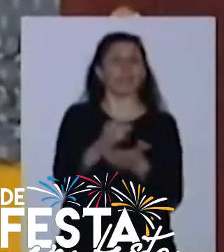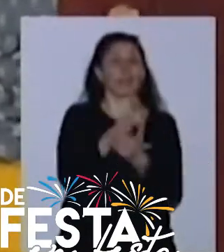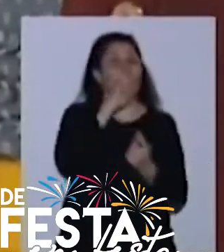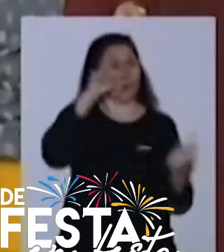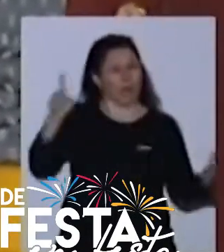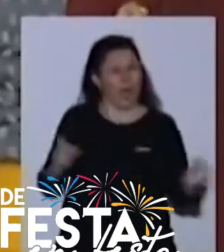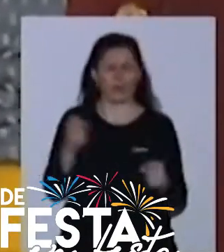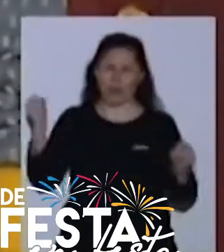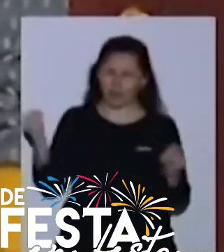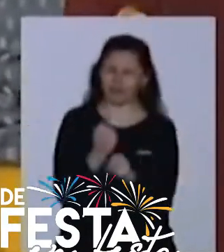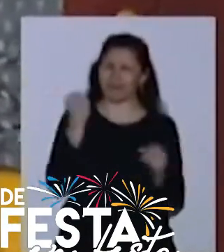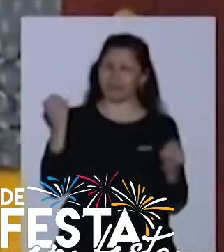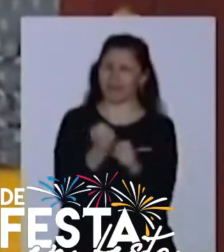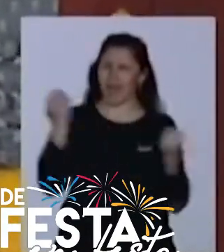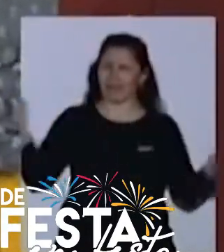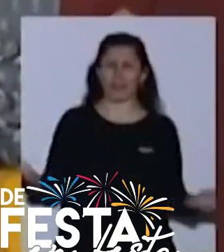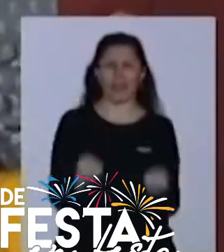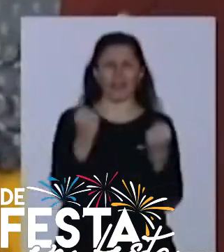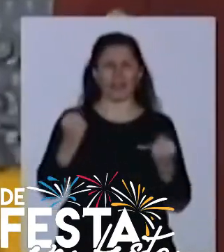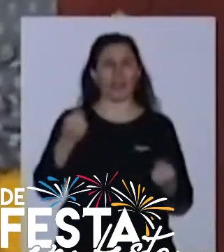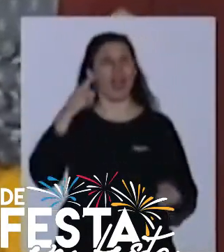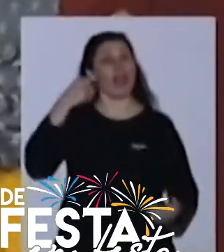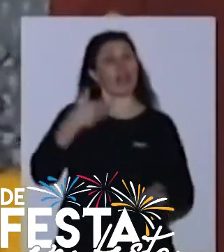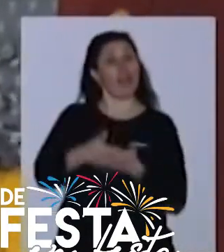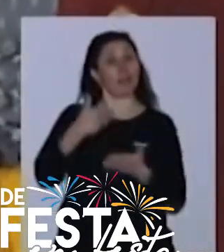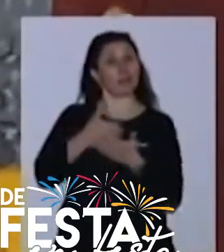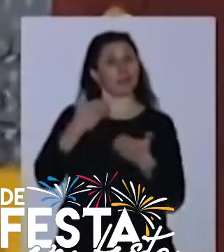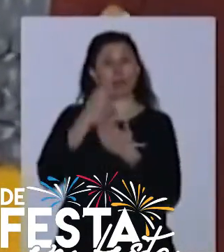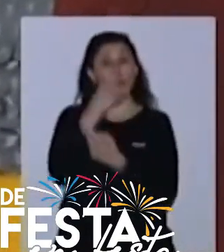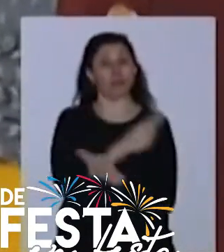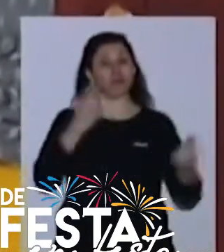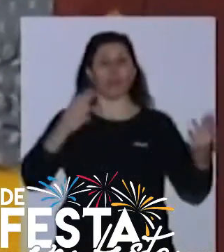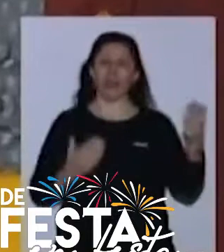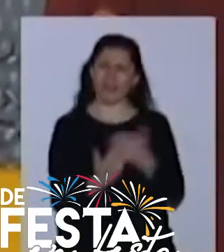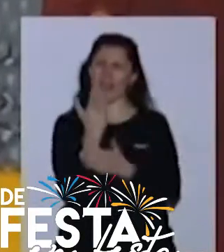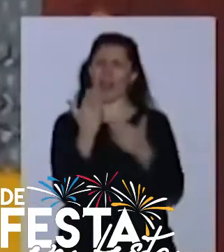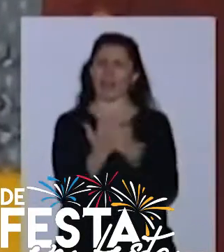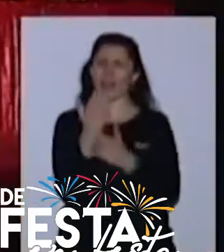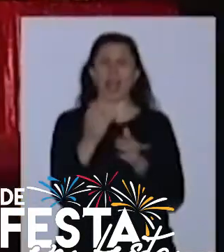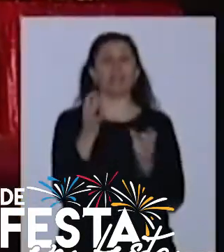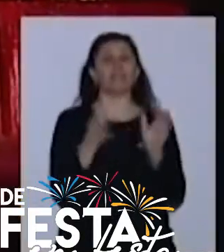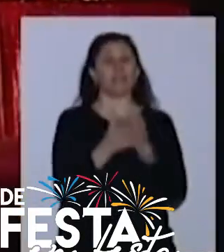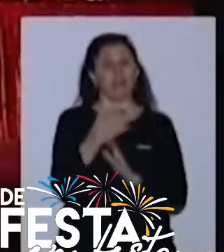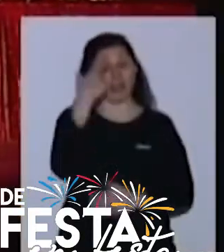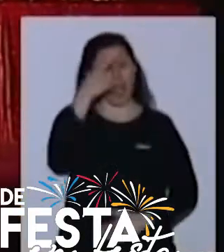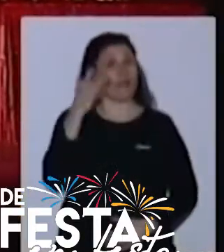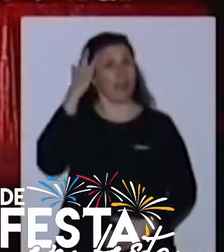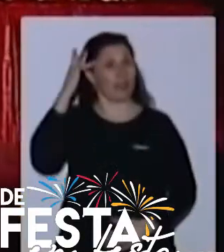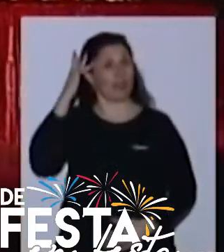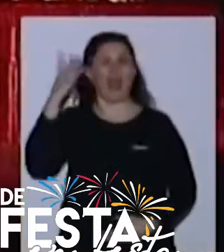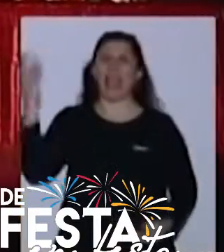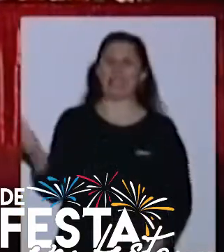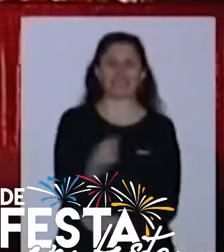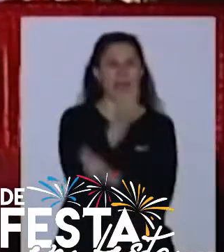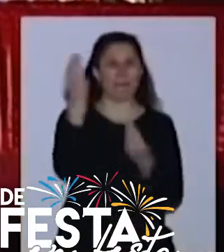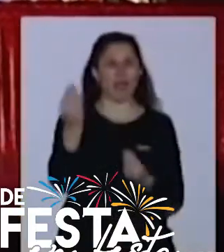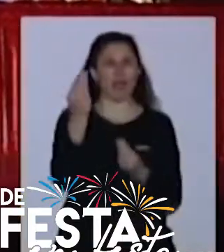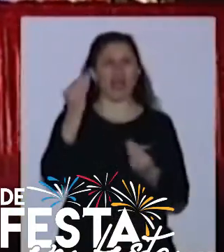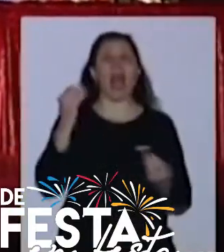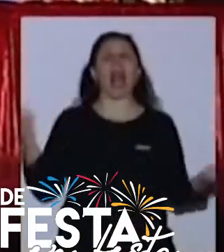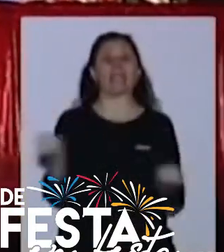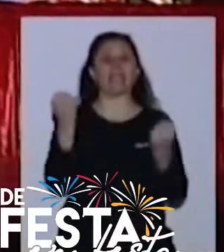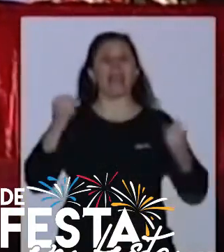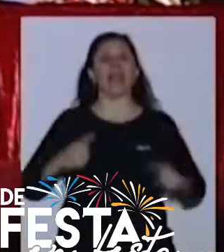any d'activitats, demostrant dia a dia que ser faller és la millor